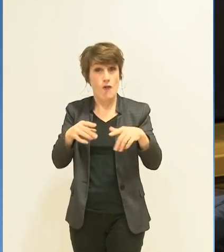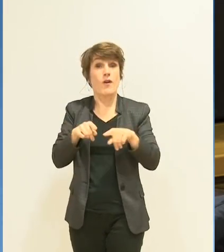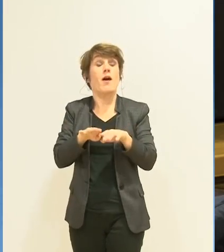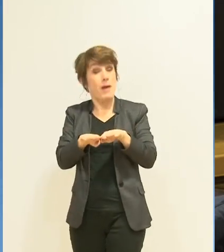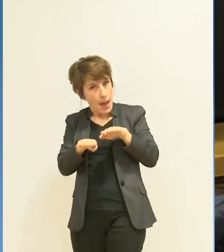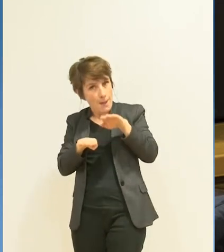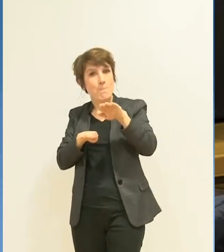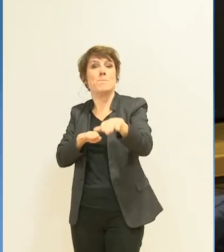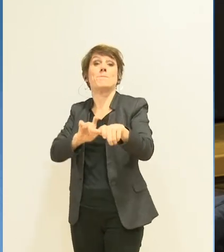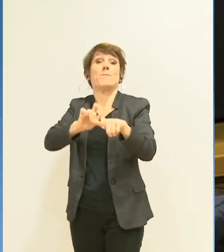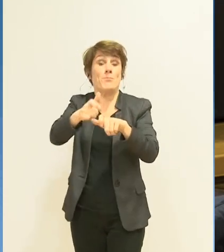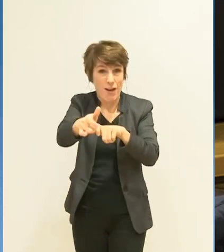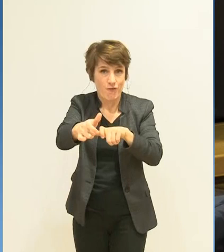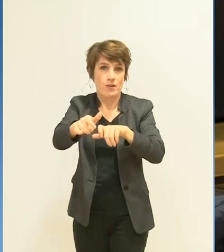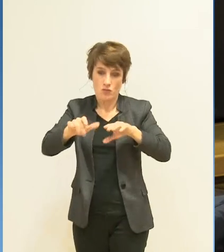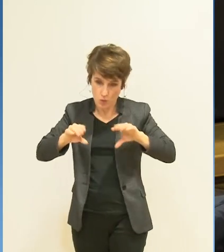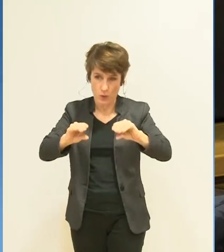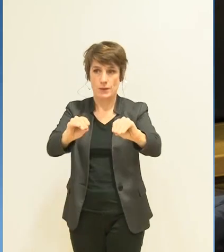donc à la phase opératoire